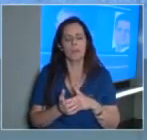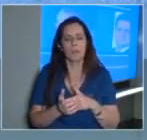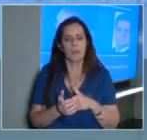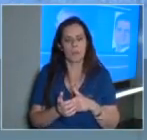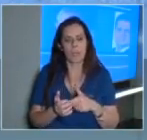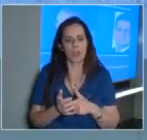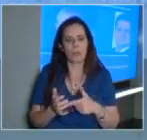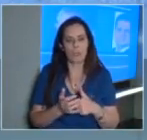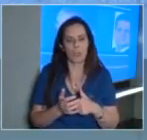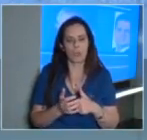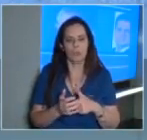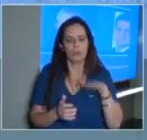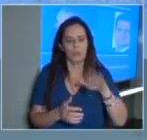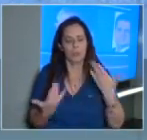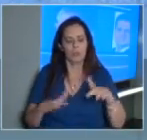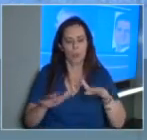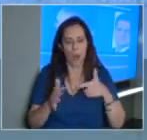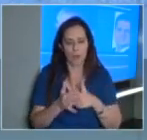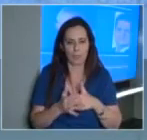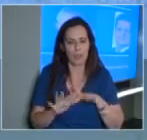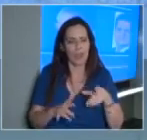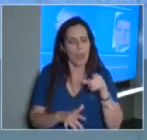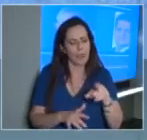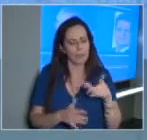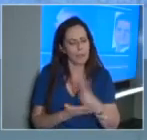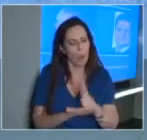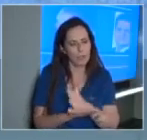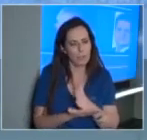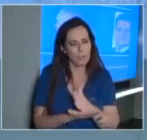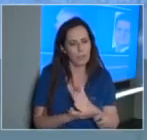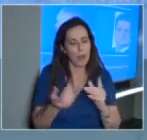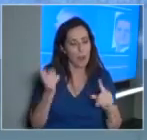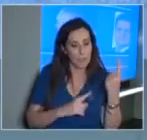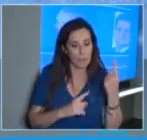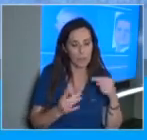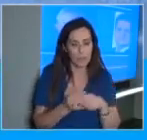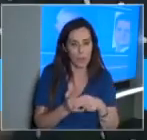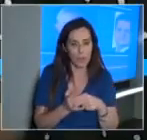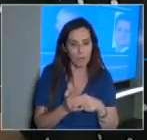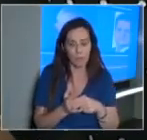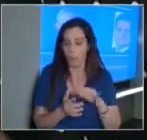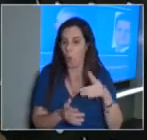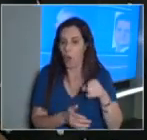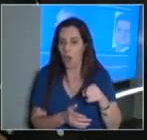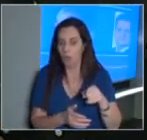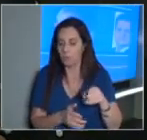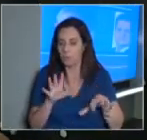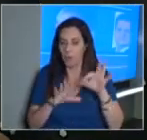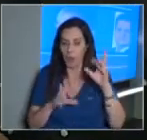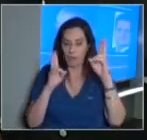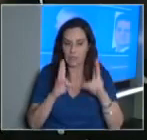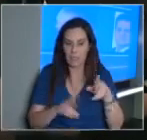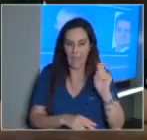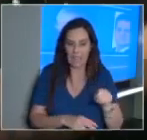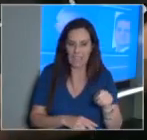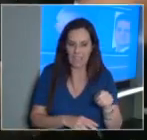שלראש הממשלה אין עדיין אפילו קואליציה. איך אתם נערכים לתרחיש שאלף, אולי הוא יבחר לפזר את